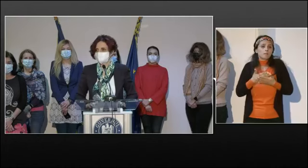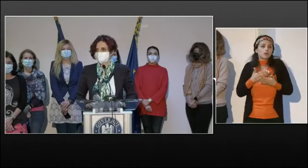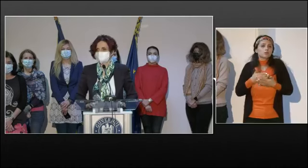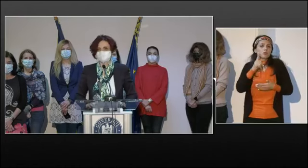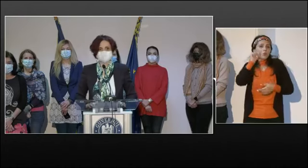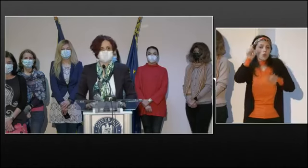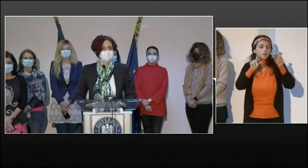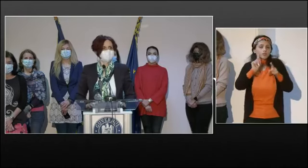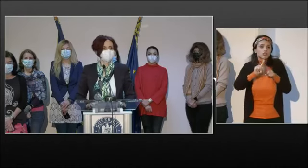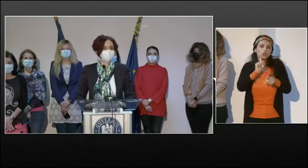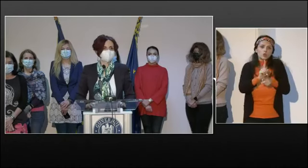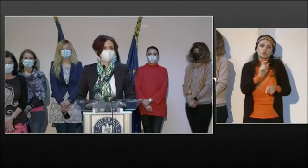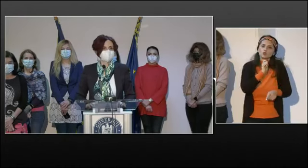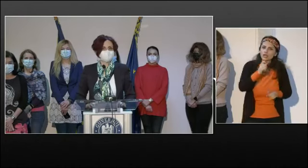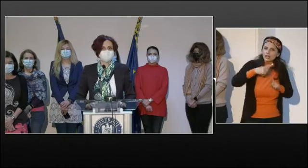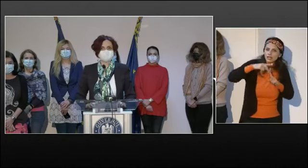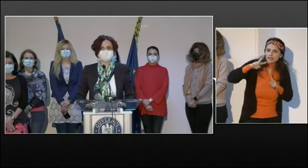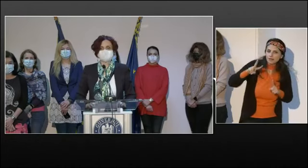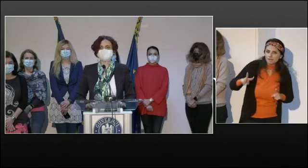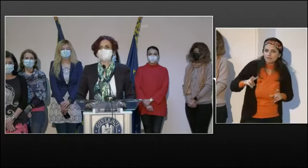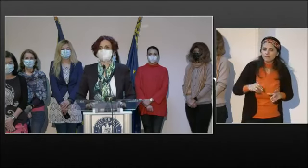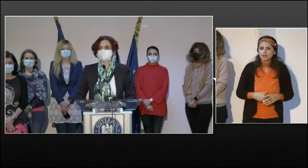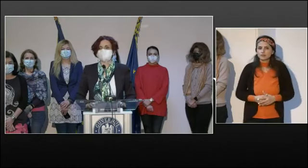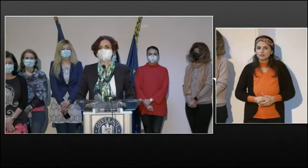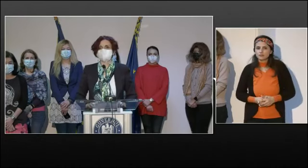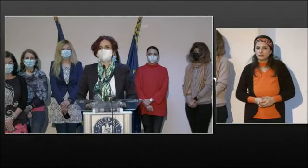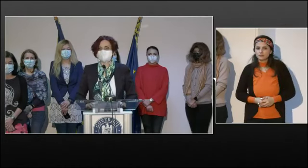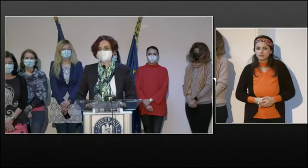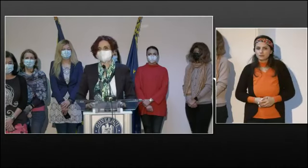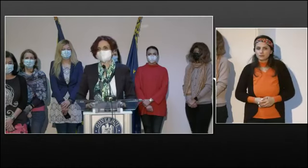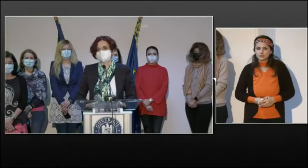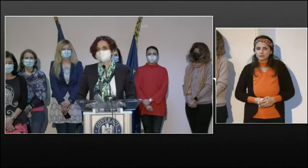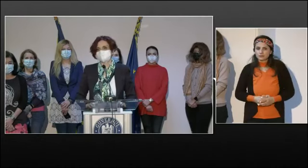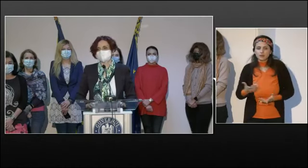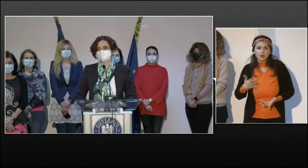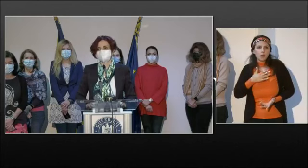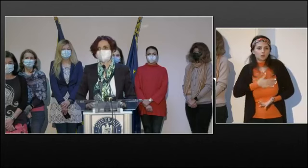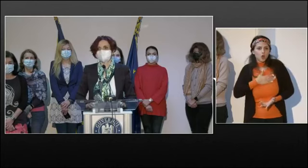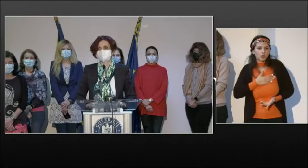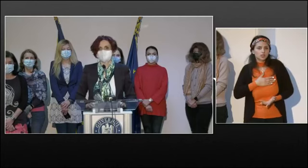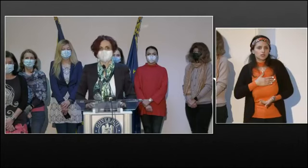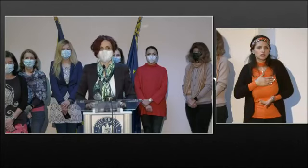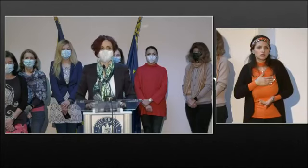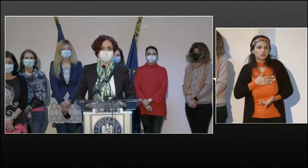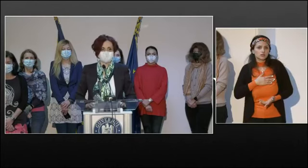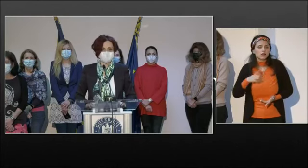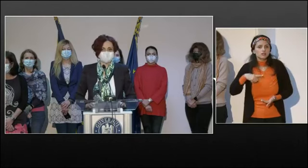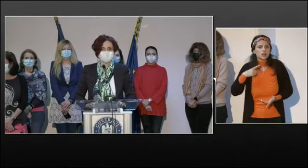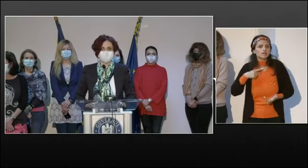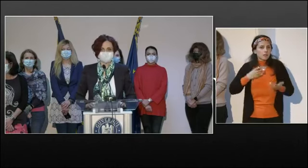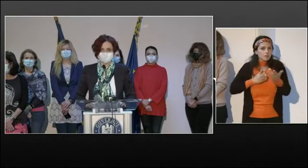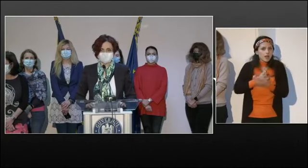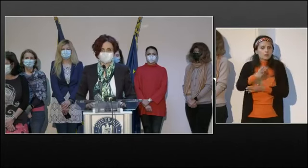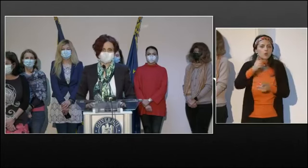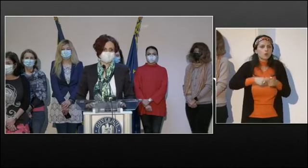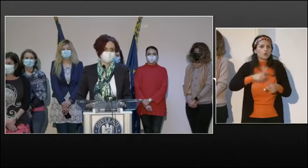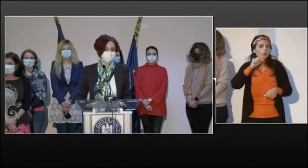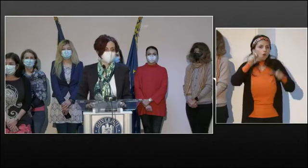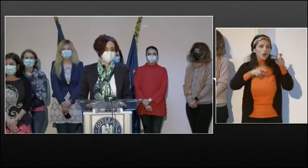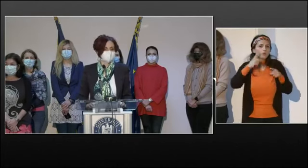jurnaliști faptul că nu am dorit sa fim permanent in contact cu cu oamenii cu